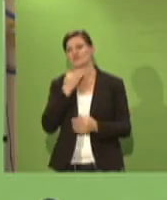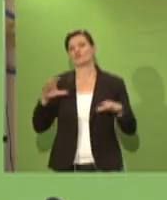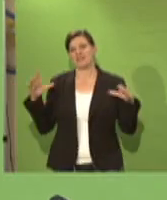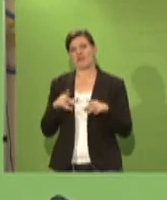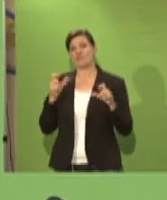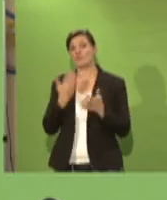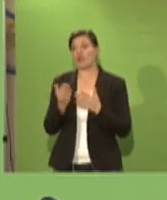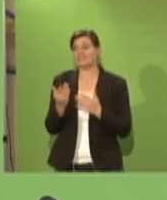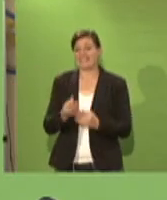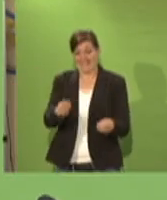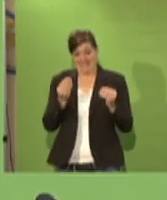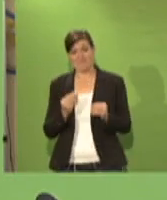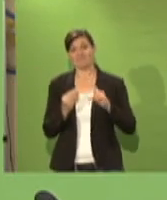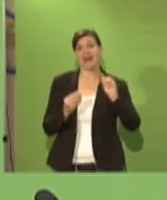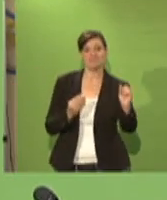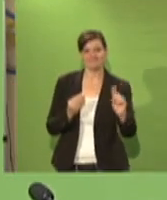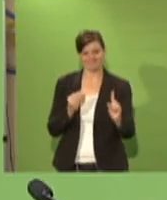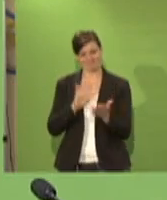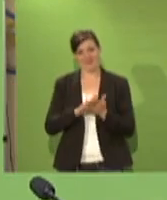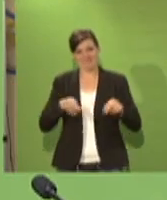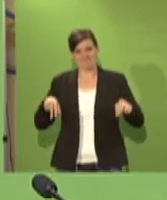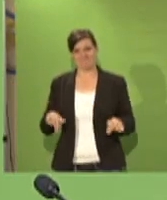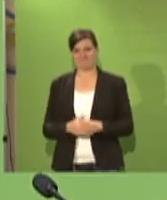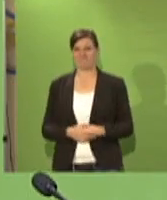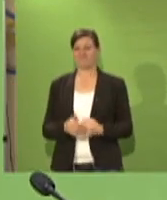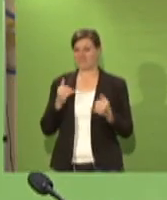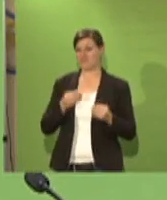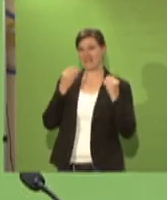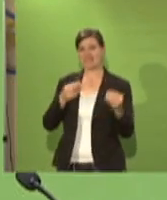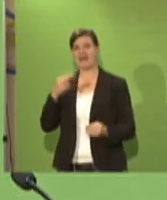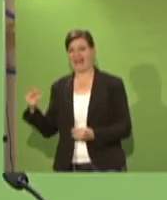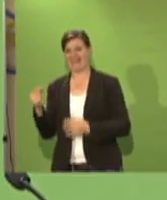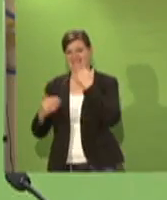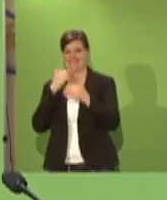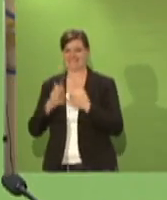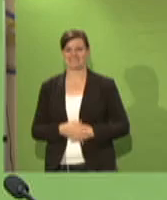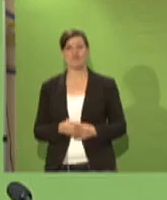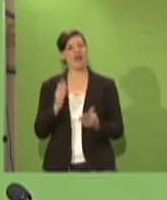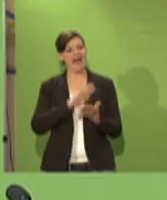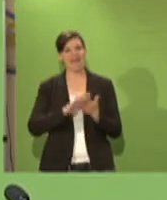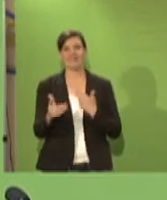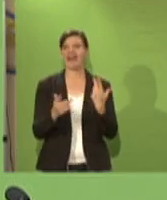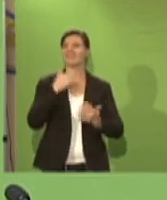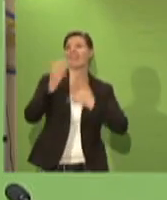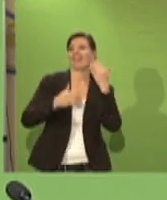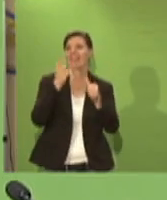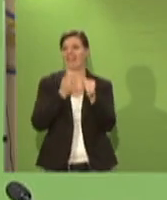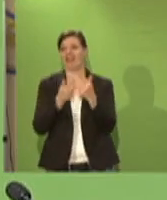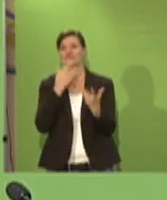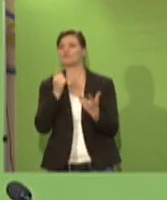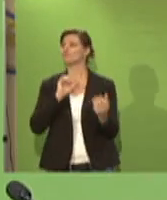Nicht wieder weglaufen, also, ich gebe, genau, euch das, übergebe euch das und der Harald sagt. Genau, also nicht nur aufzählen, wir wollen jetzt ein bisschen Bewegung in den Laden bringen und wir